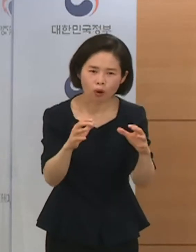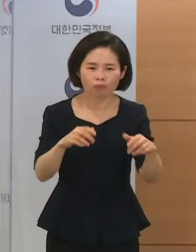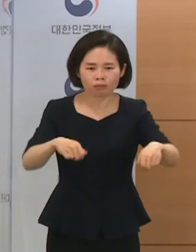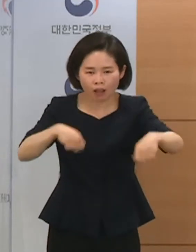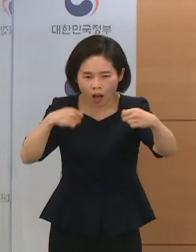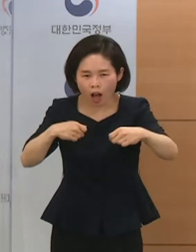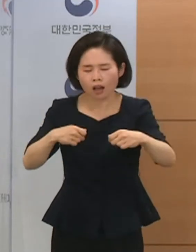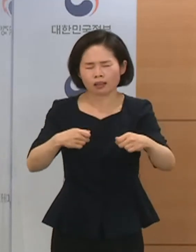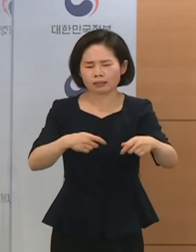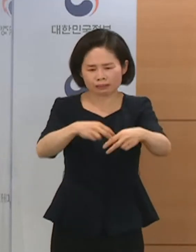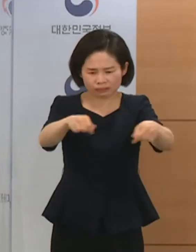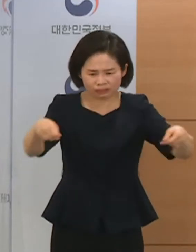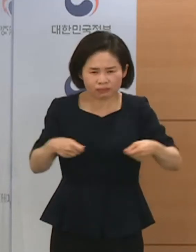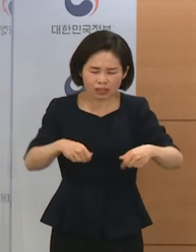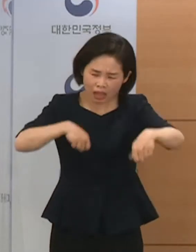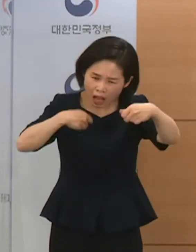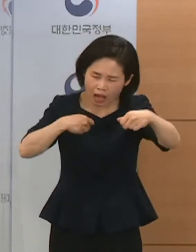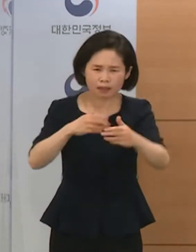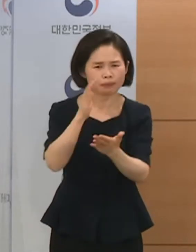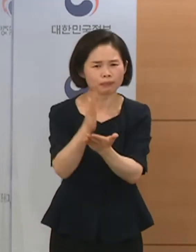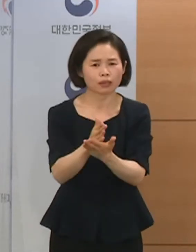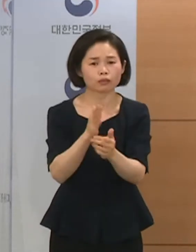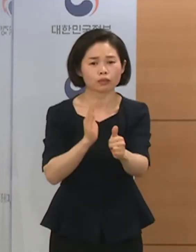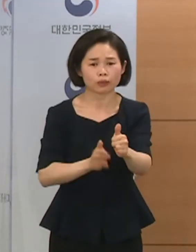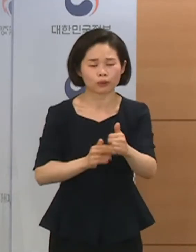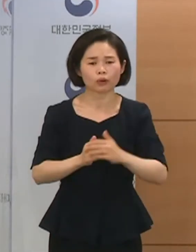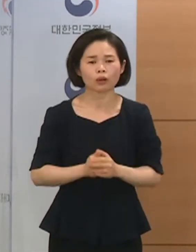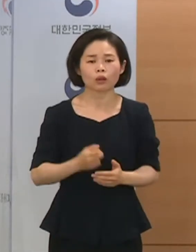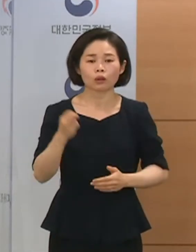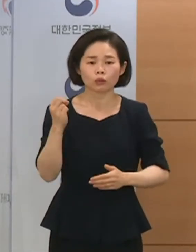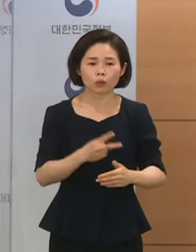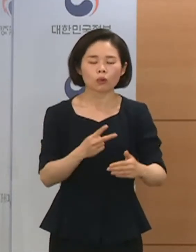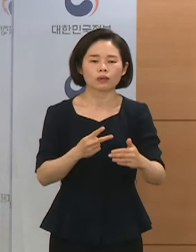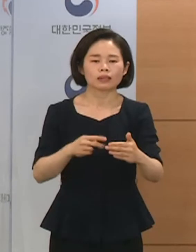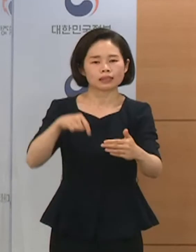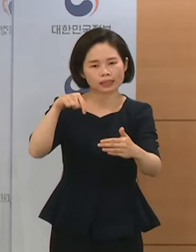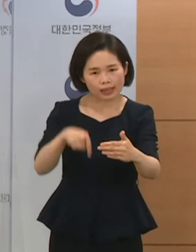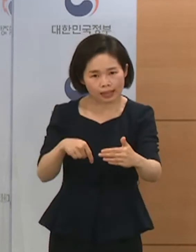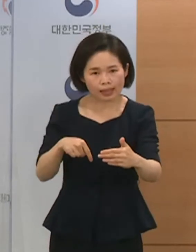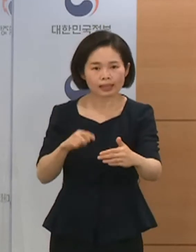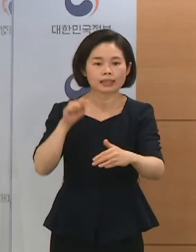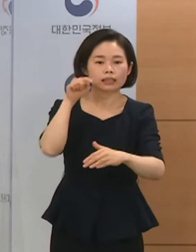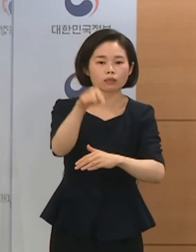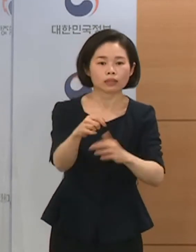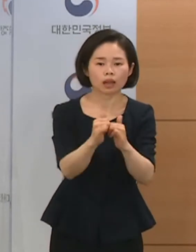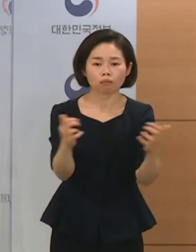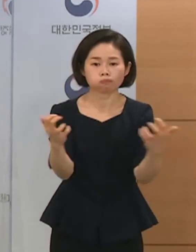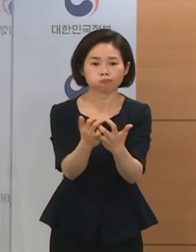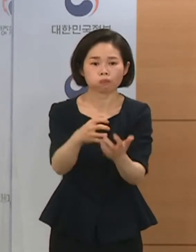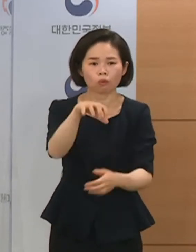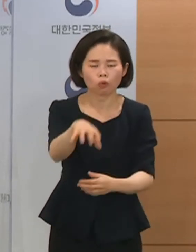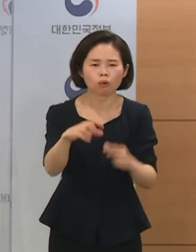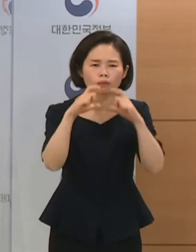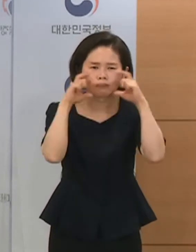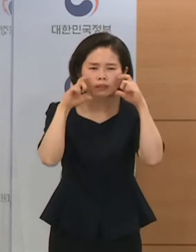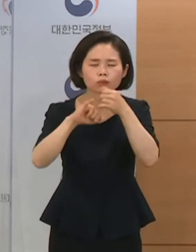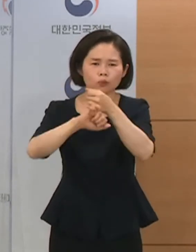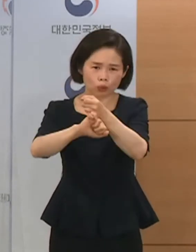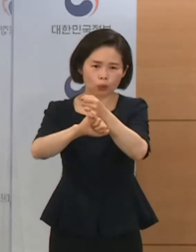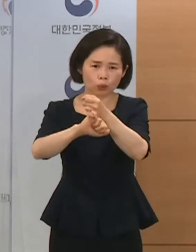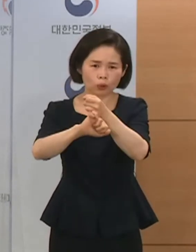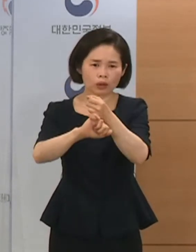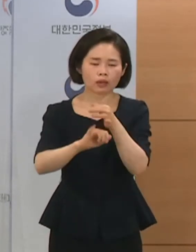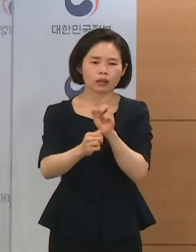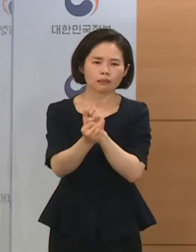접종을 맞으셨더라도 실내와 사람이 많은 실외에서는 반드시 마스크를 써주십시오. 철저한 방역으로